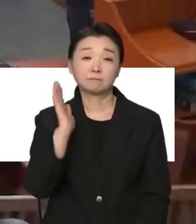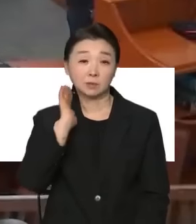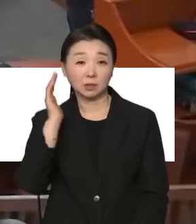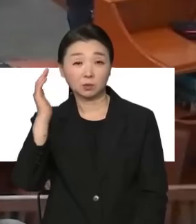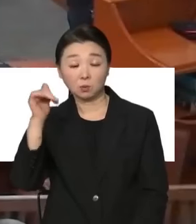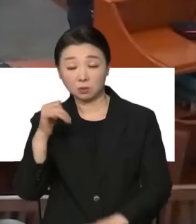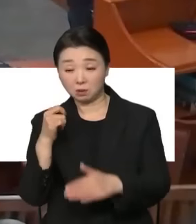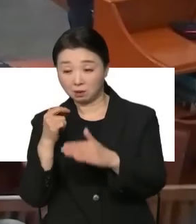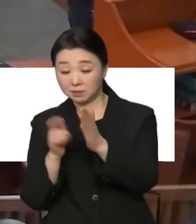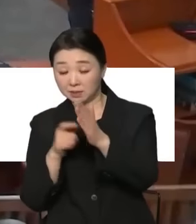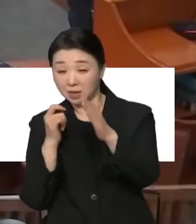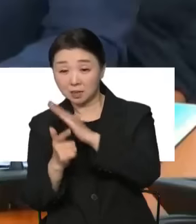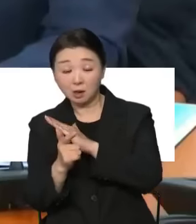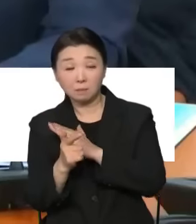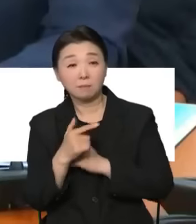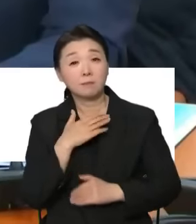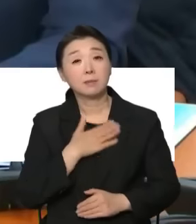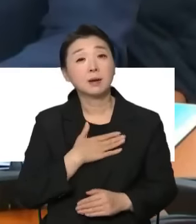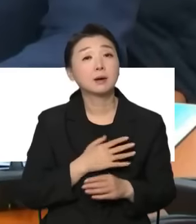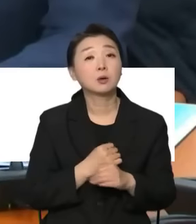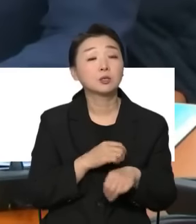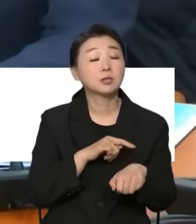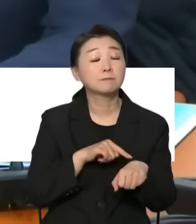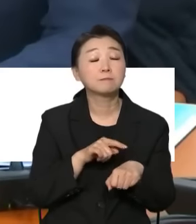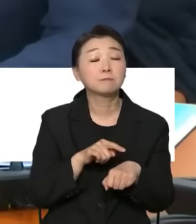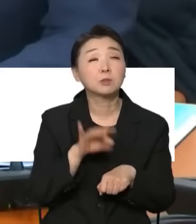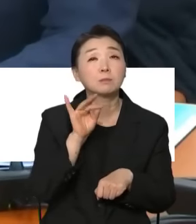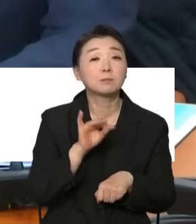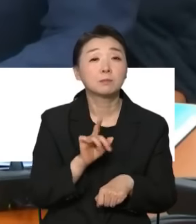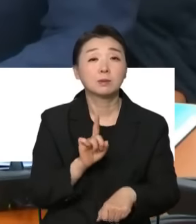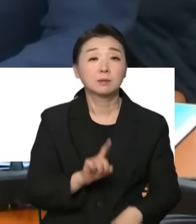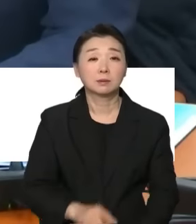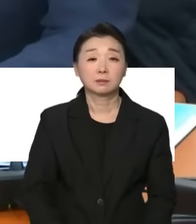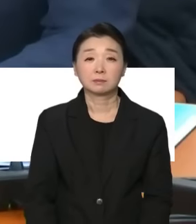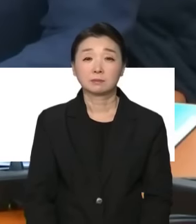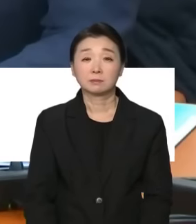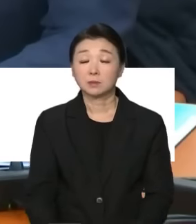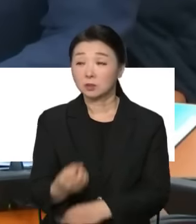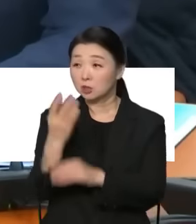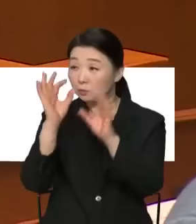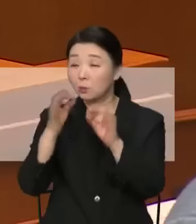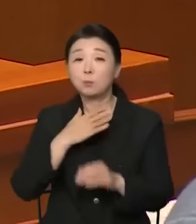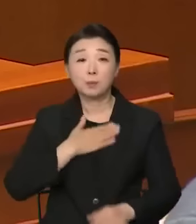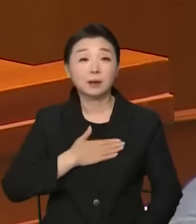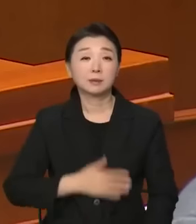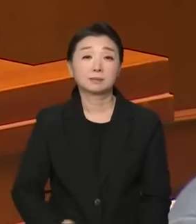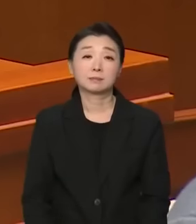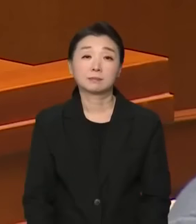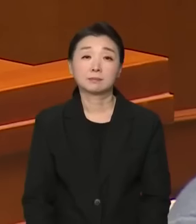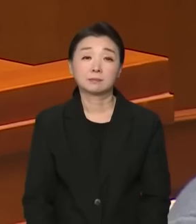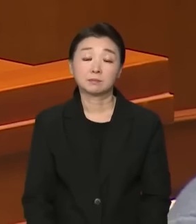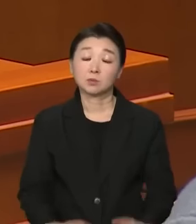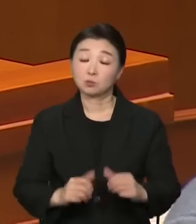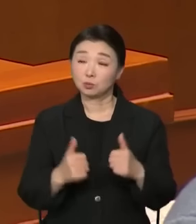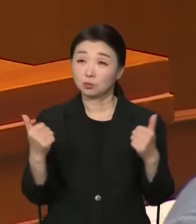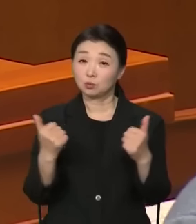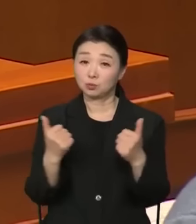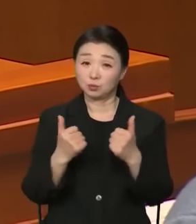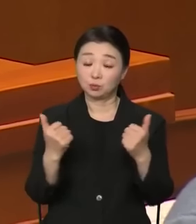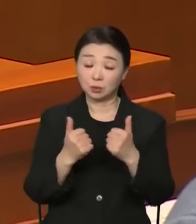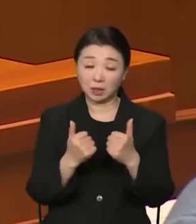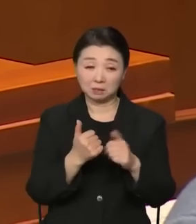계엄 그 비상 계엄을 언제 알았나요 처음에? 그 언론 통해서 알았습니다. 언론 통해서. 국회에 제출한 당일